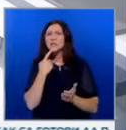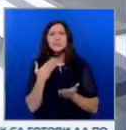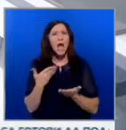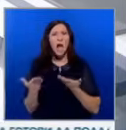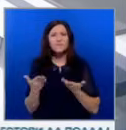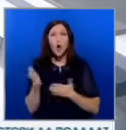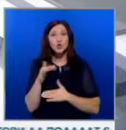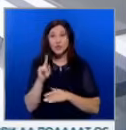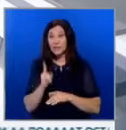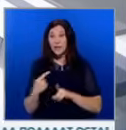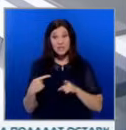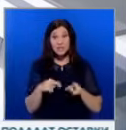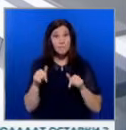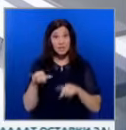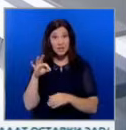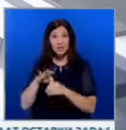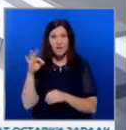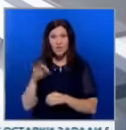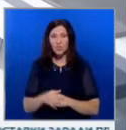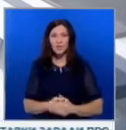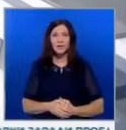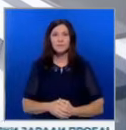още трябва да следим при днешния вод?